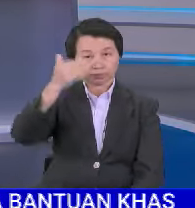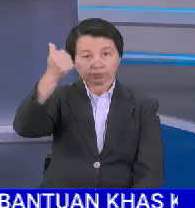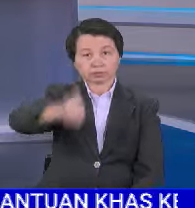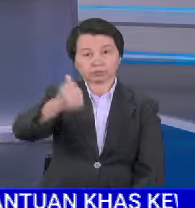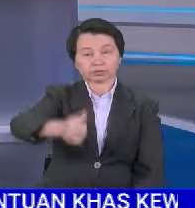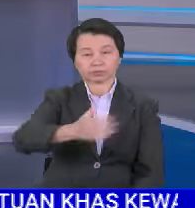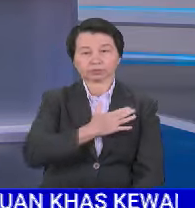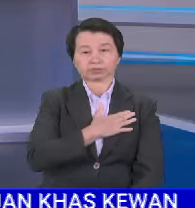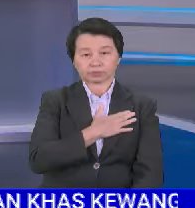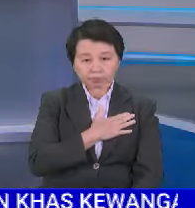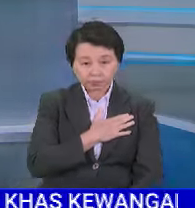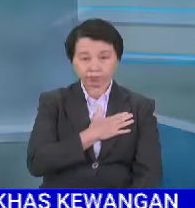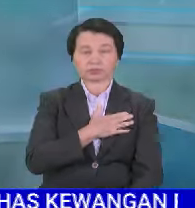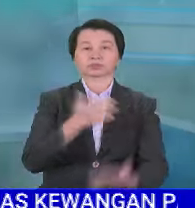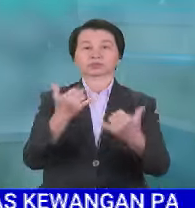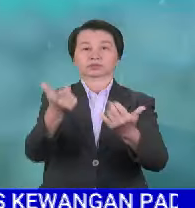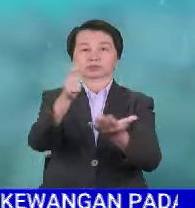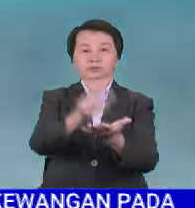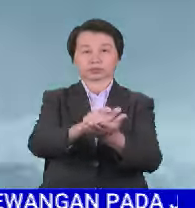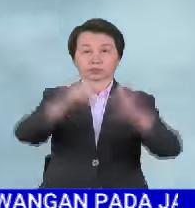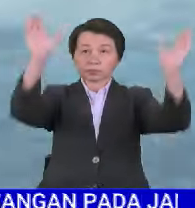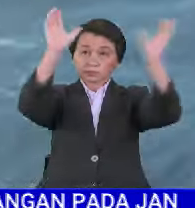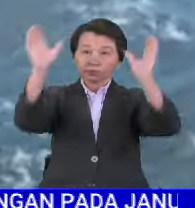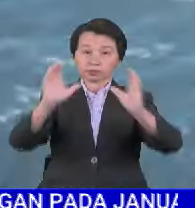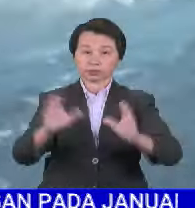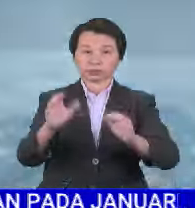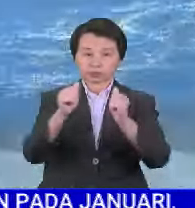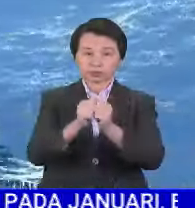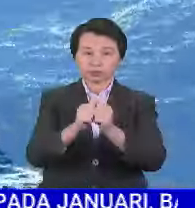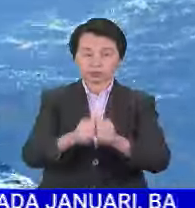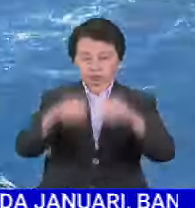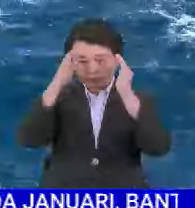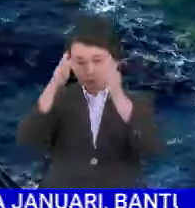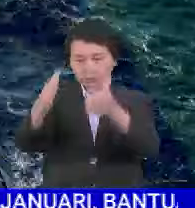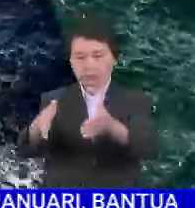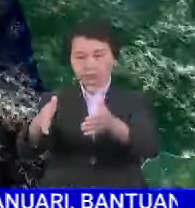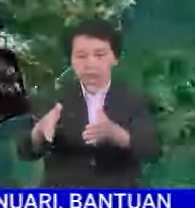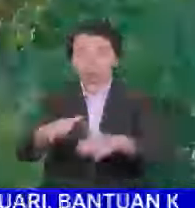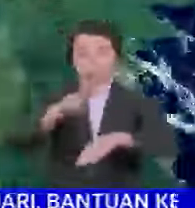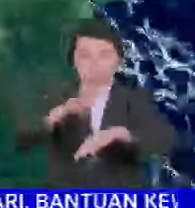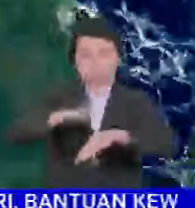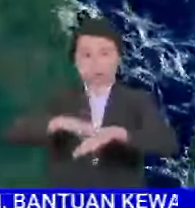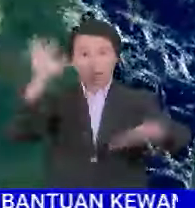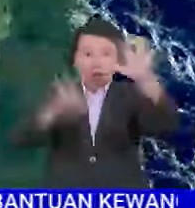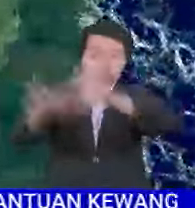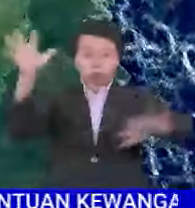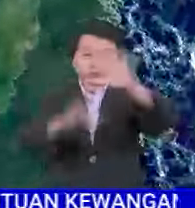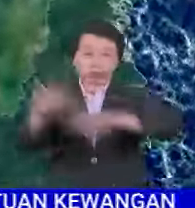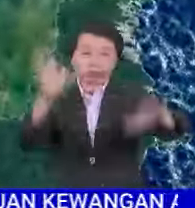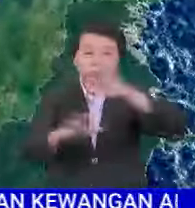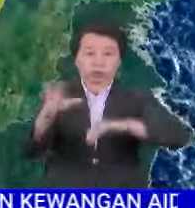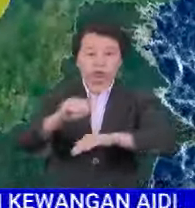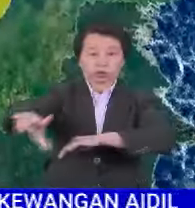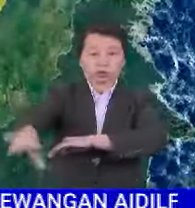Assalamualaikum dan salam sejahtera. Kita mulakan laporan cuaca pada hari ini dengan memberi penumpuan kepada amaran angin kencang dan